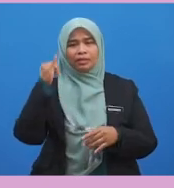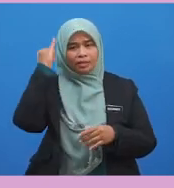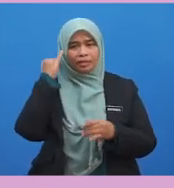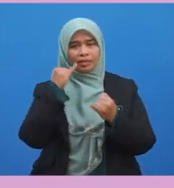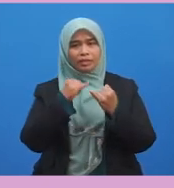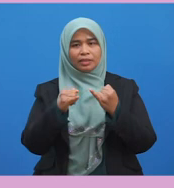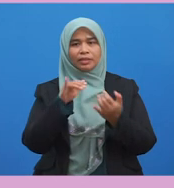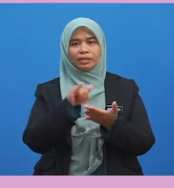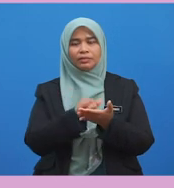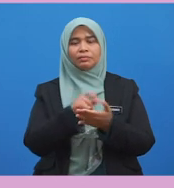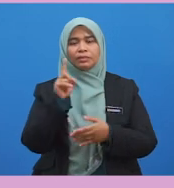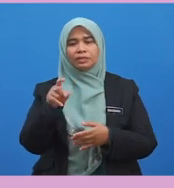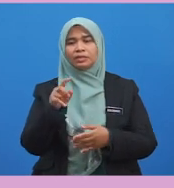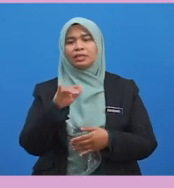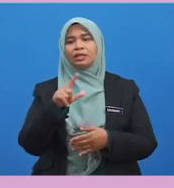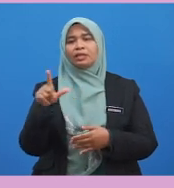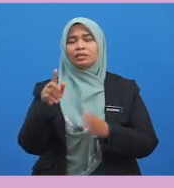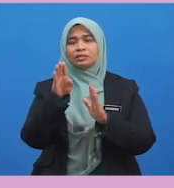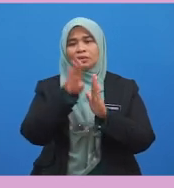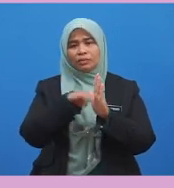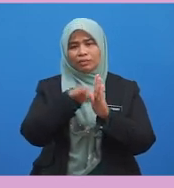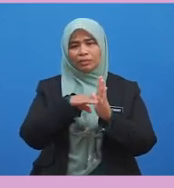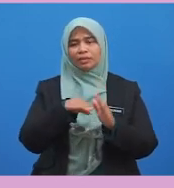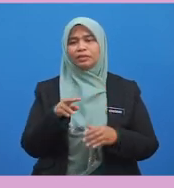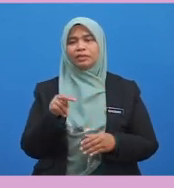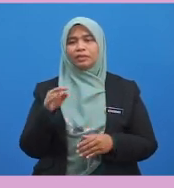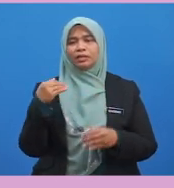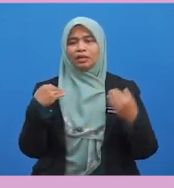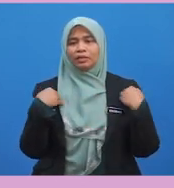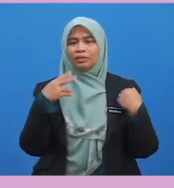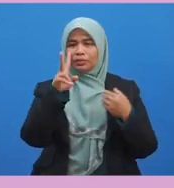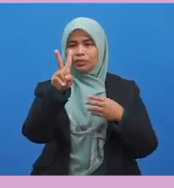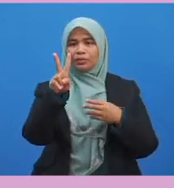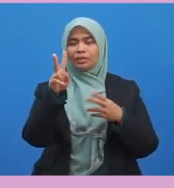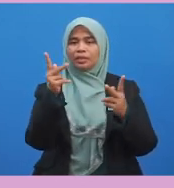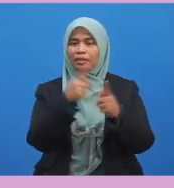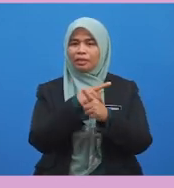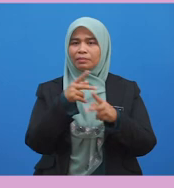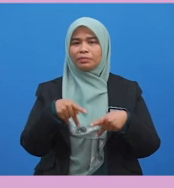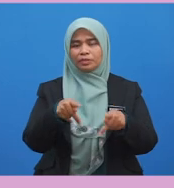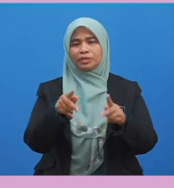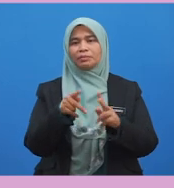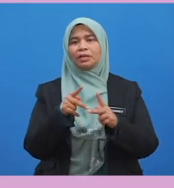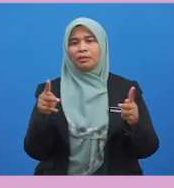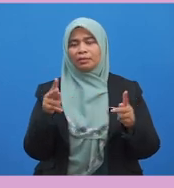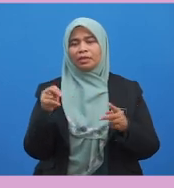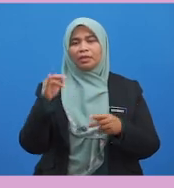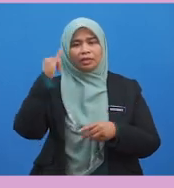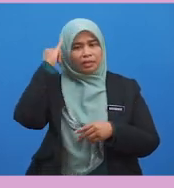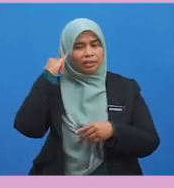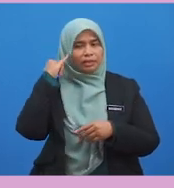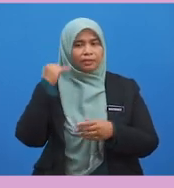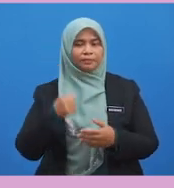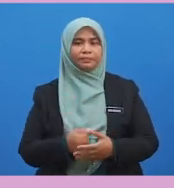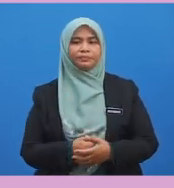akhir tersebut mestilah sekurang-kurangnya melalui dua kali proses perkembangan